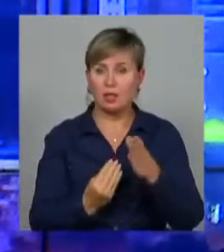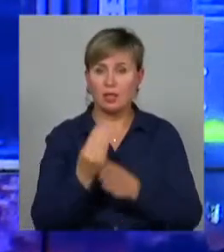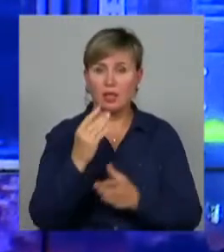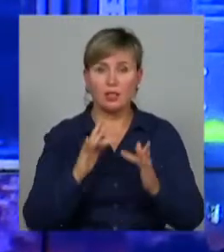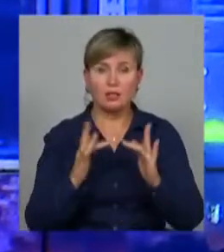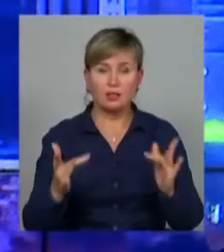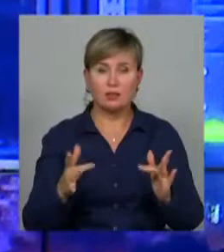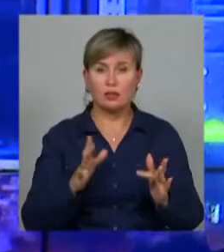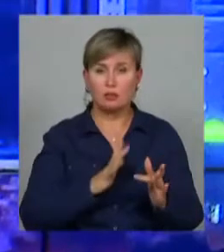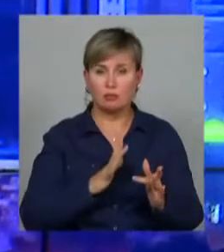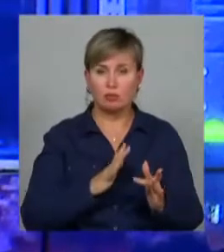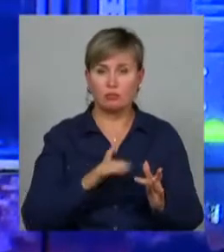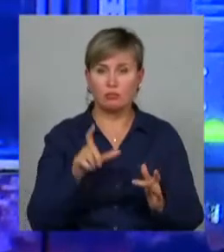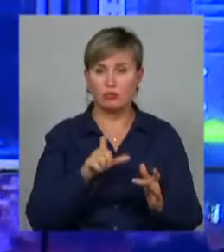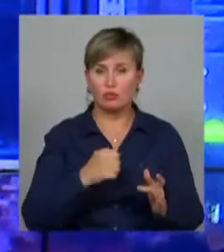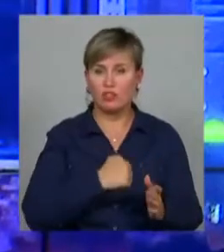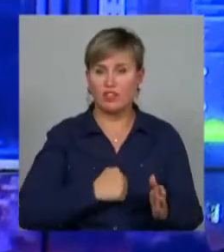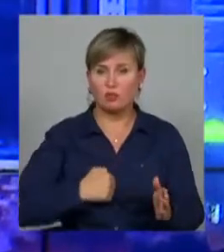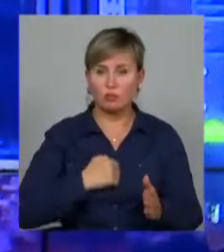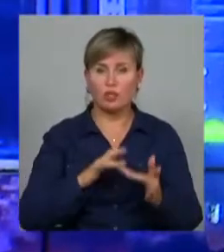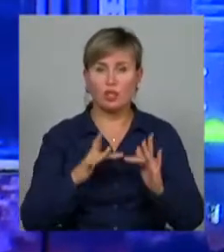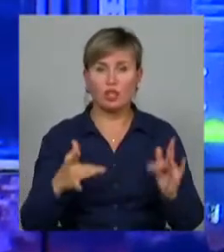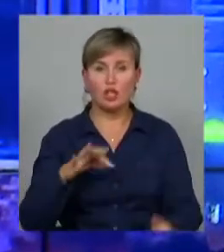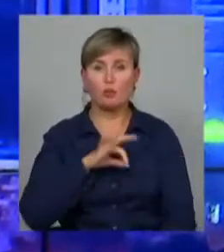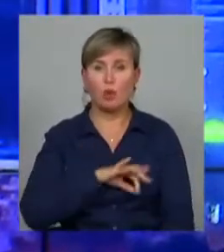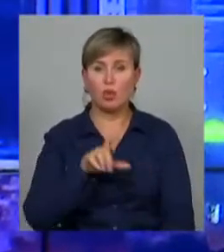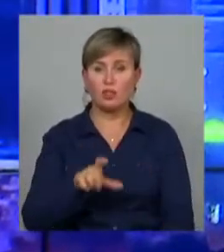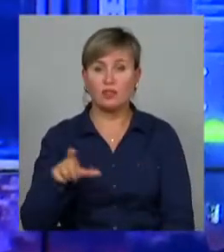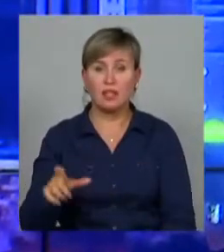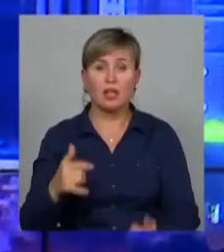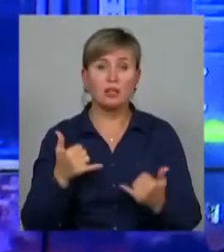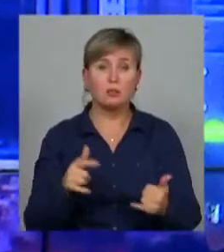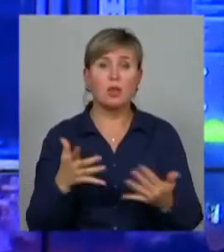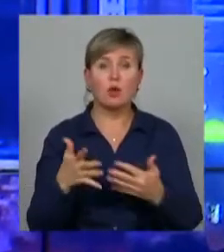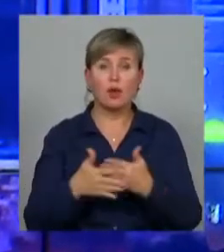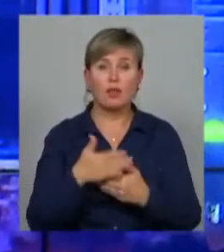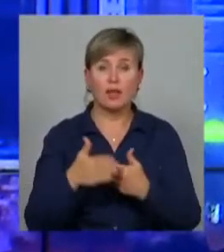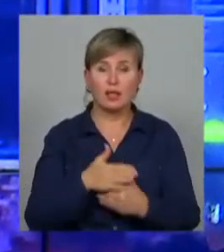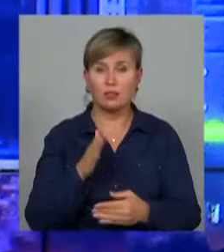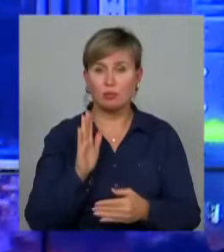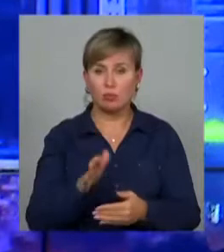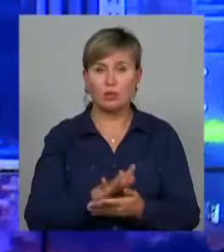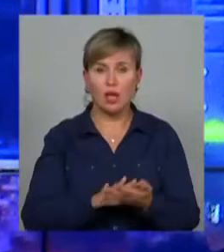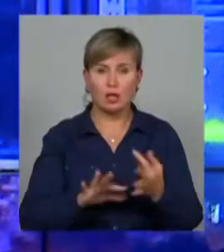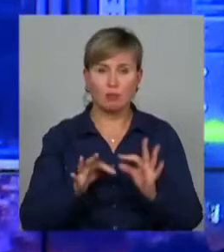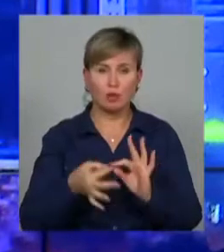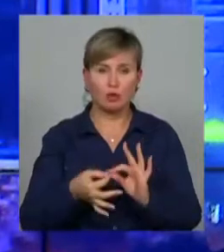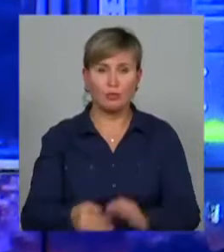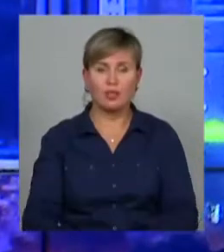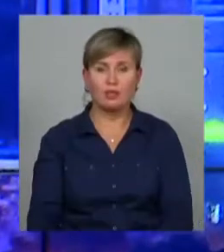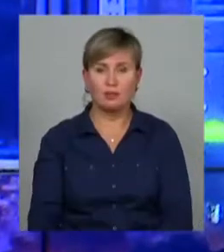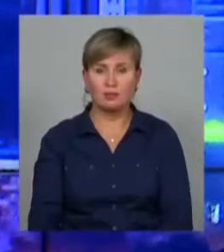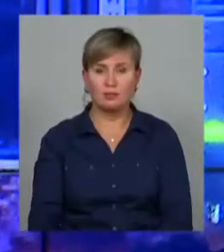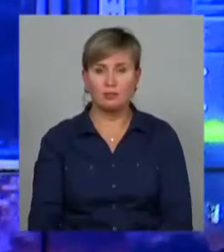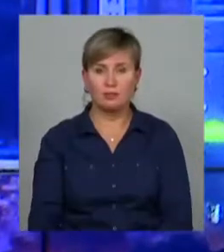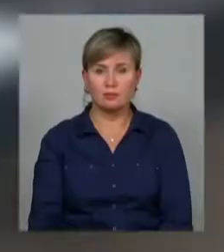соцсетях, вызвало волну возмущения интернет-пользователей. Что теперь грозит участникам словесной перепалки, расскажет Ануар